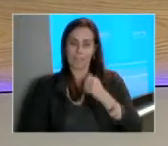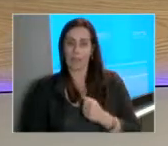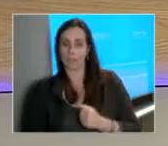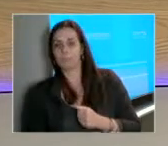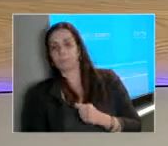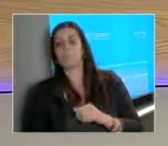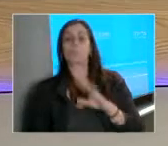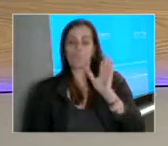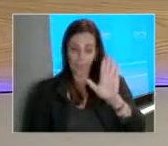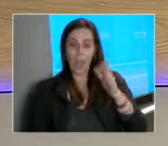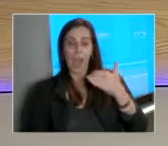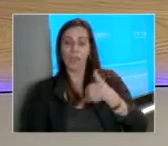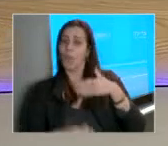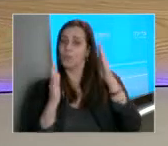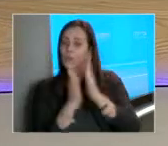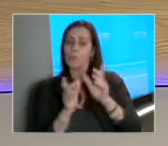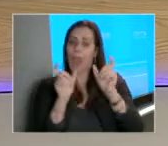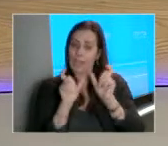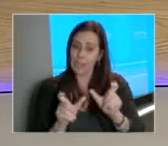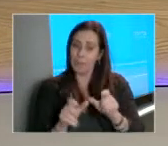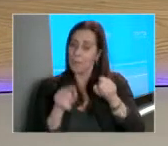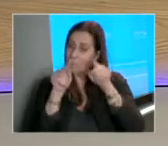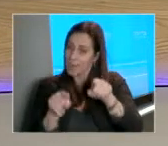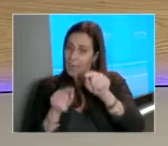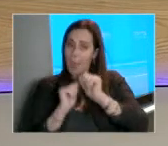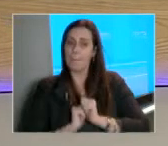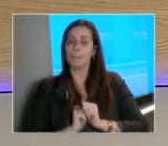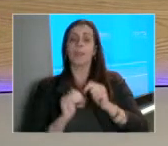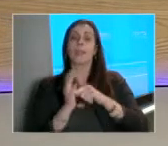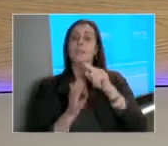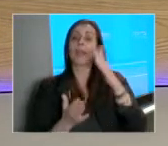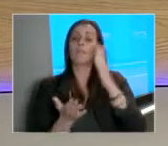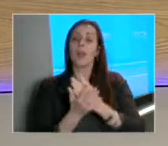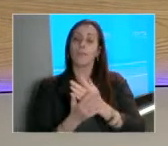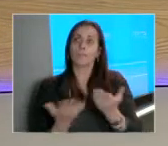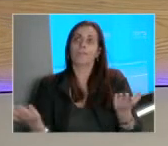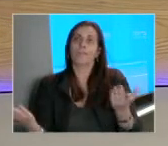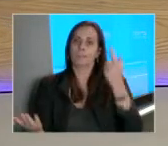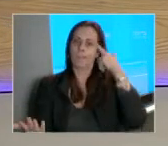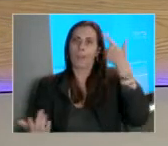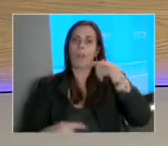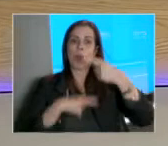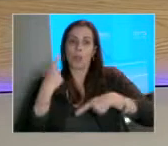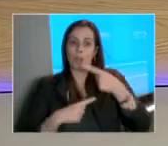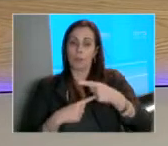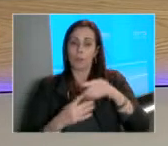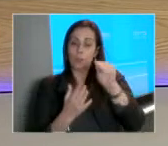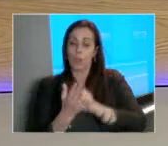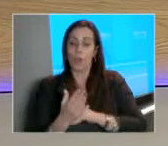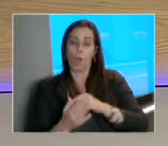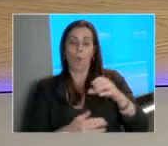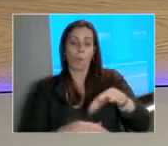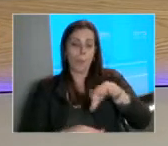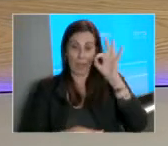ישראל. אנחנו מבקשים חסינות מכם נבחרי הציבור, כי זו כבר השנה מי יודע כמה שדוח